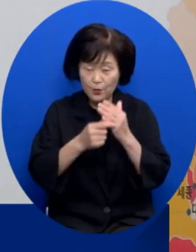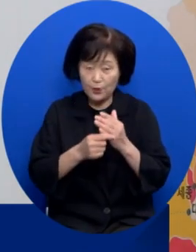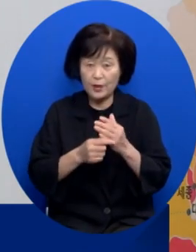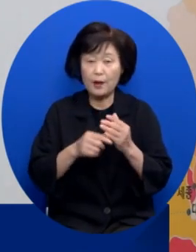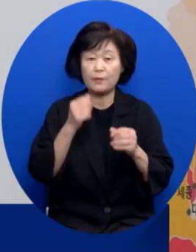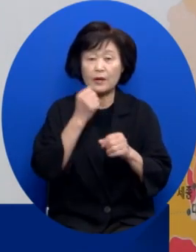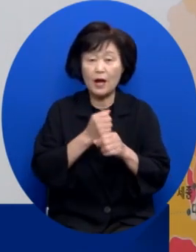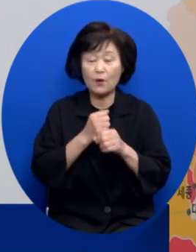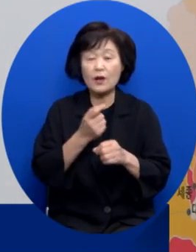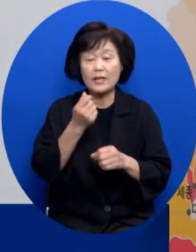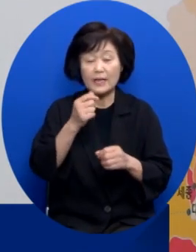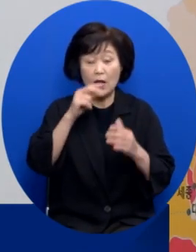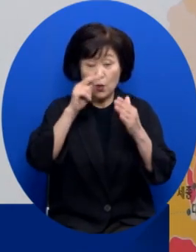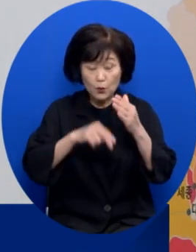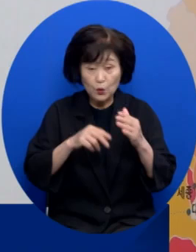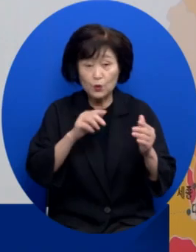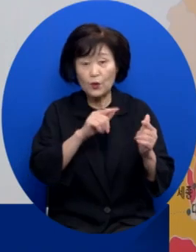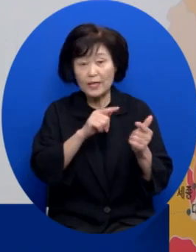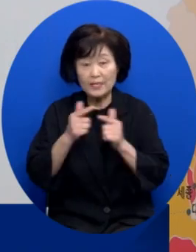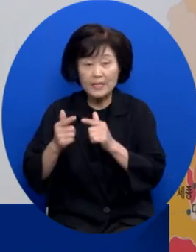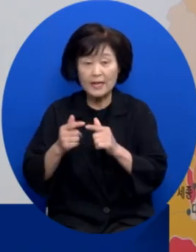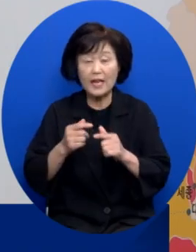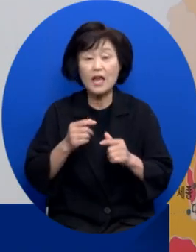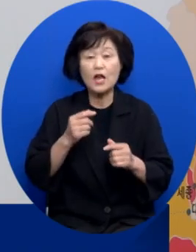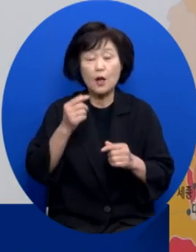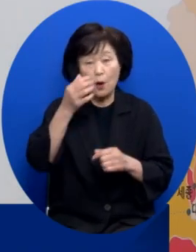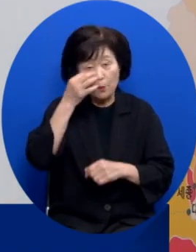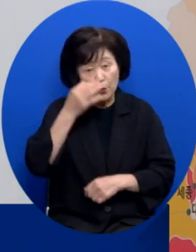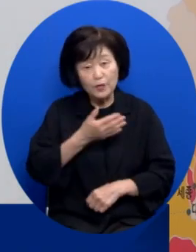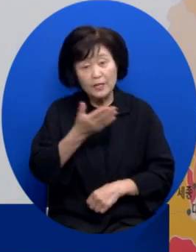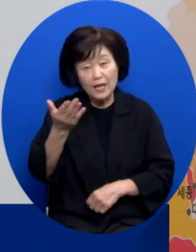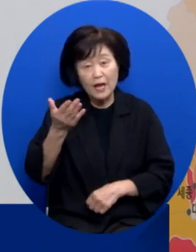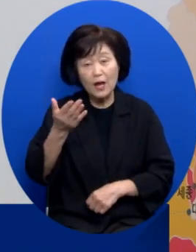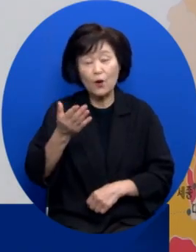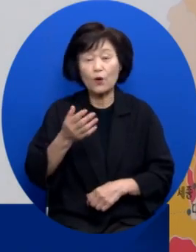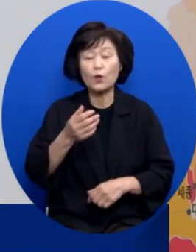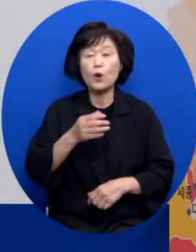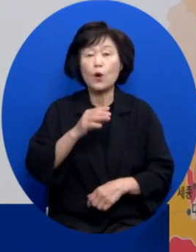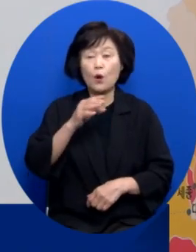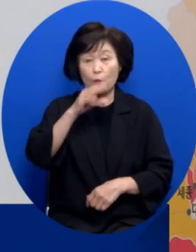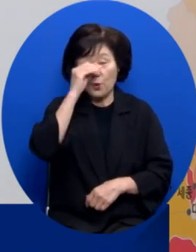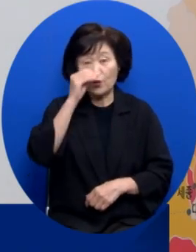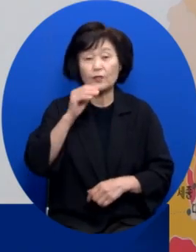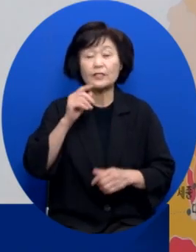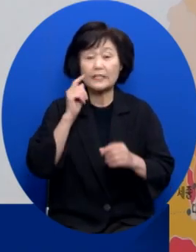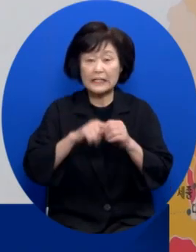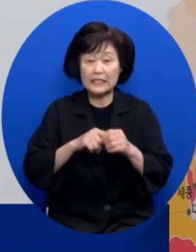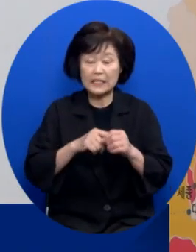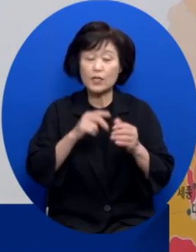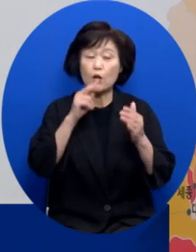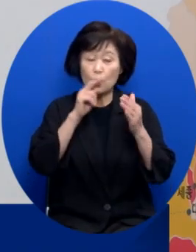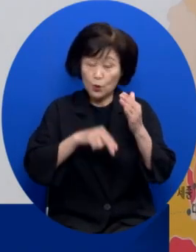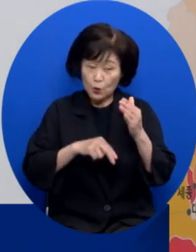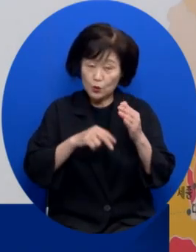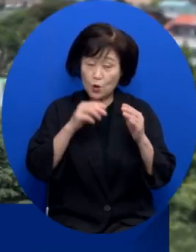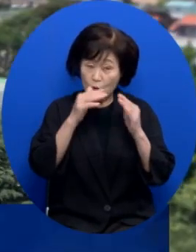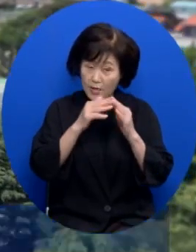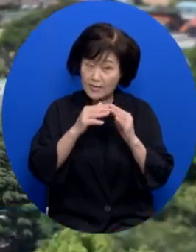전개하고 다른 작은 도서관들이 상당히 귀감이 되고 모범적인 도서관이기에 아마 공모의 대상이 된것